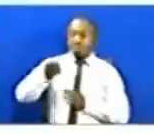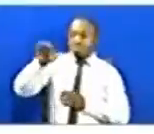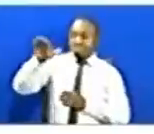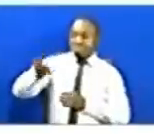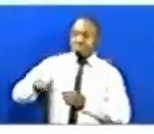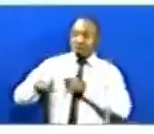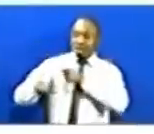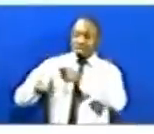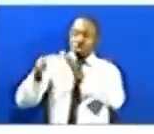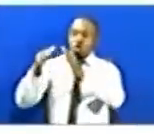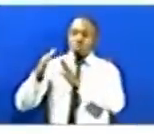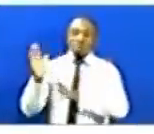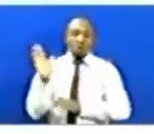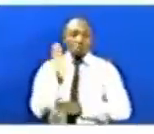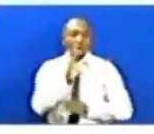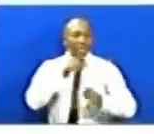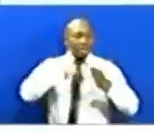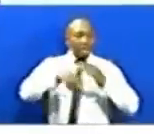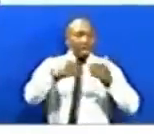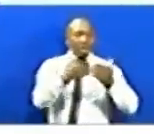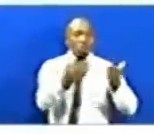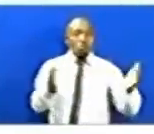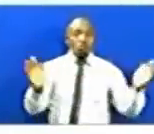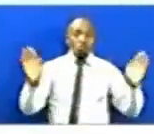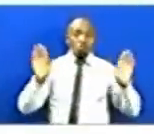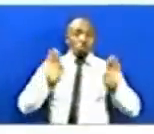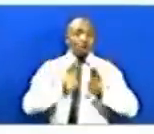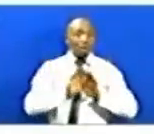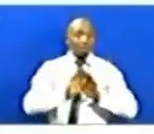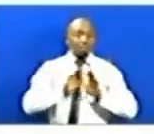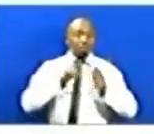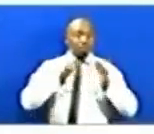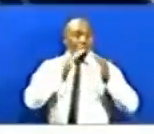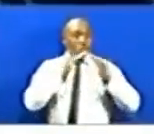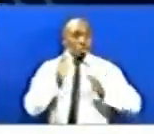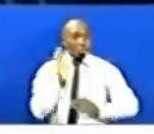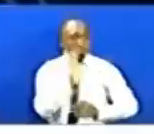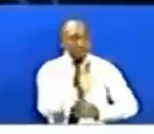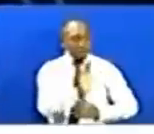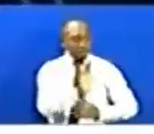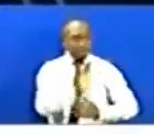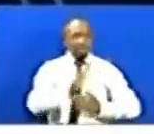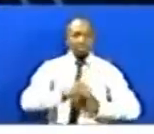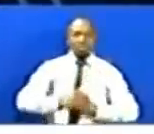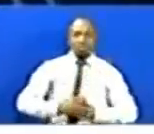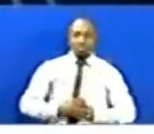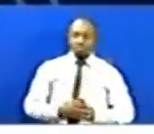lilikuwa limeegeshwa nyumbani kwake ndani ya uzio wa nyumba yake.